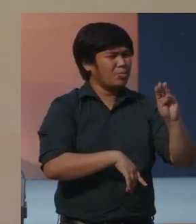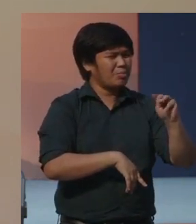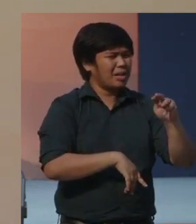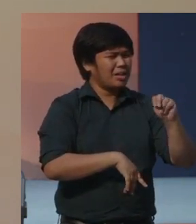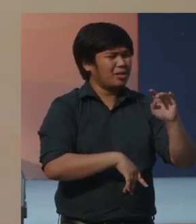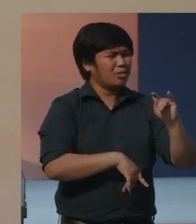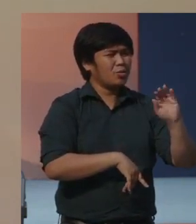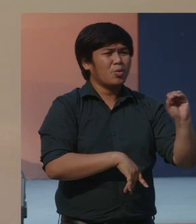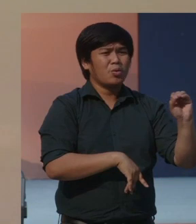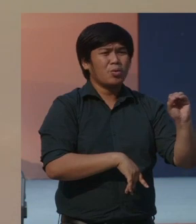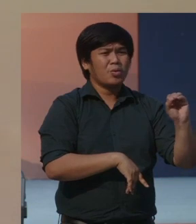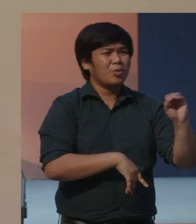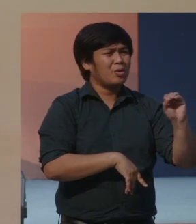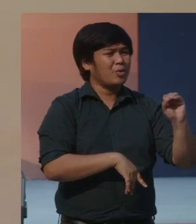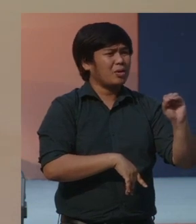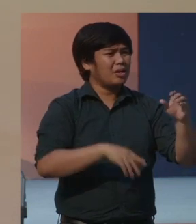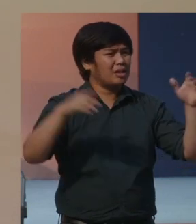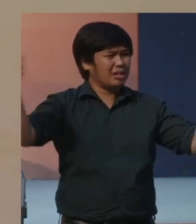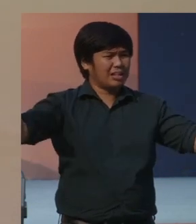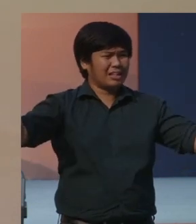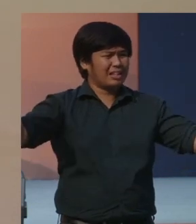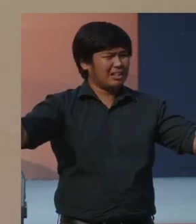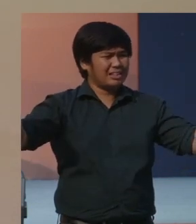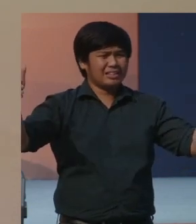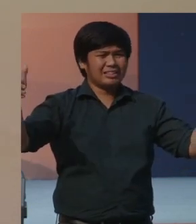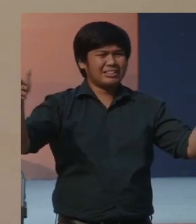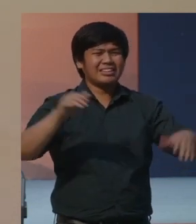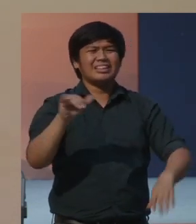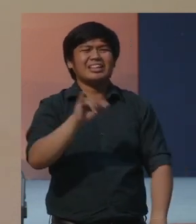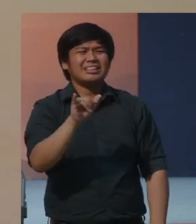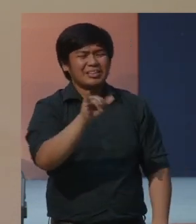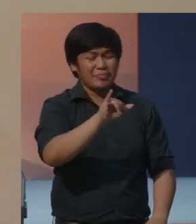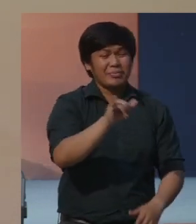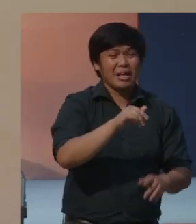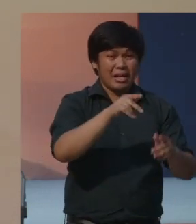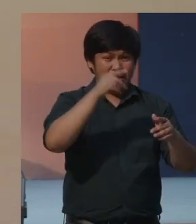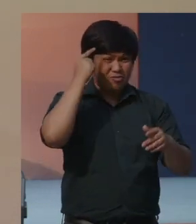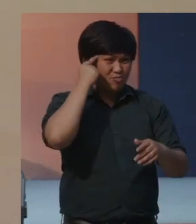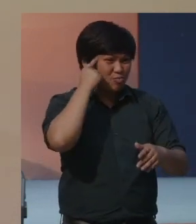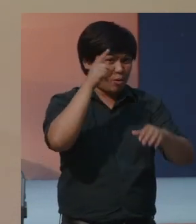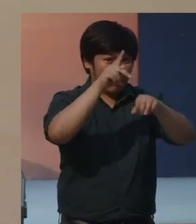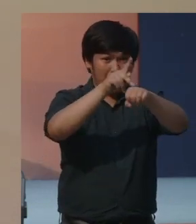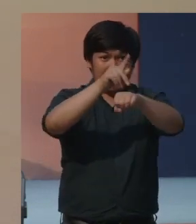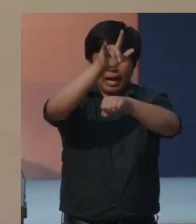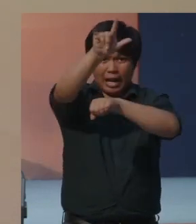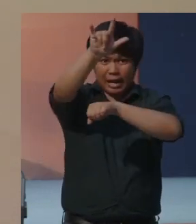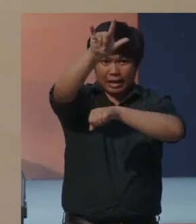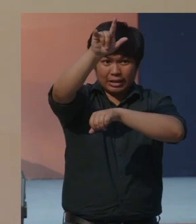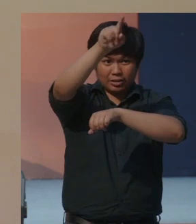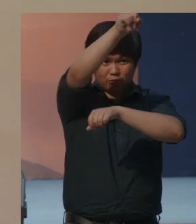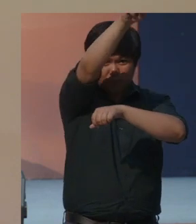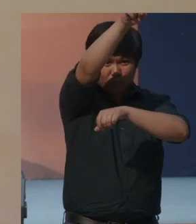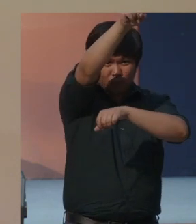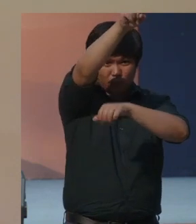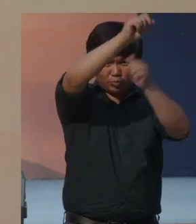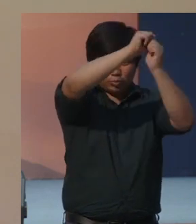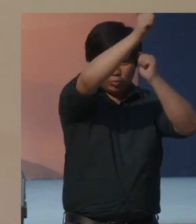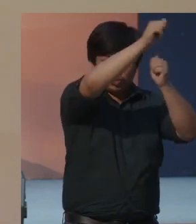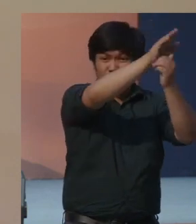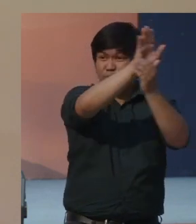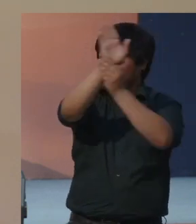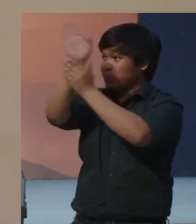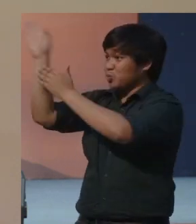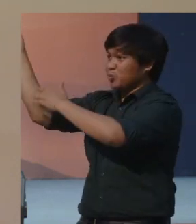Bakit ganun kalawak? Kasi kung konti lang ang hininto niya, pareho nung sa Red Sea, no? Kung konti lang ang pagitan,